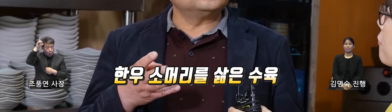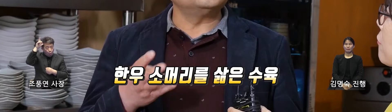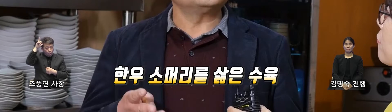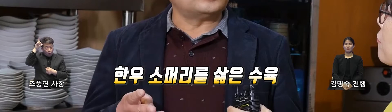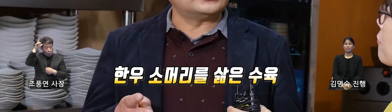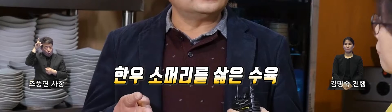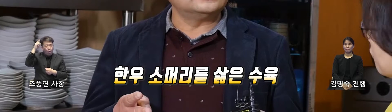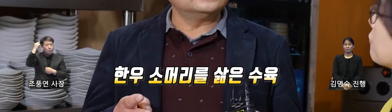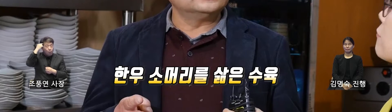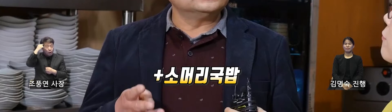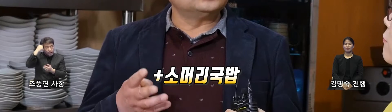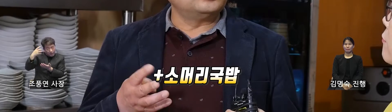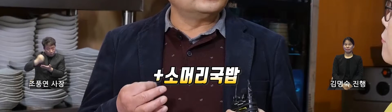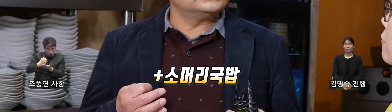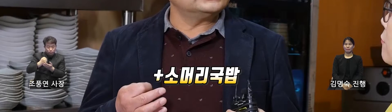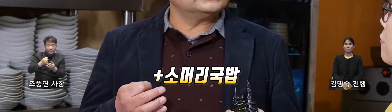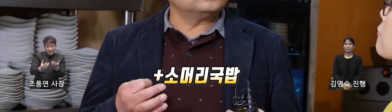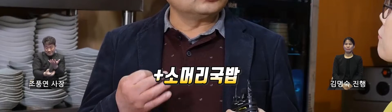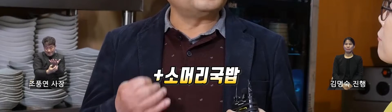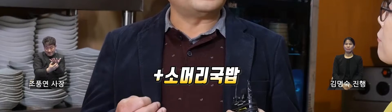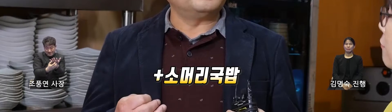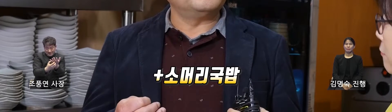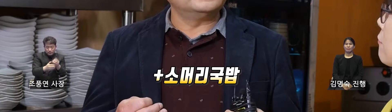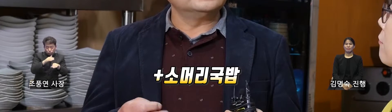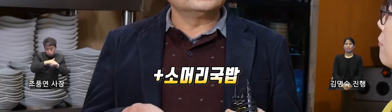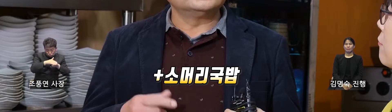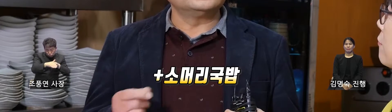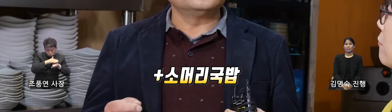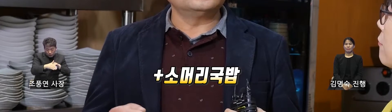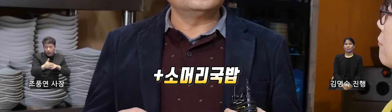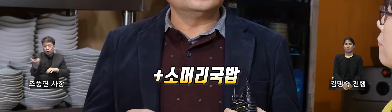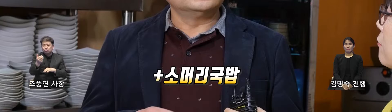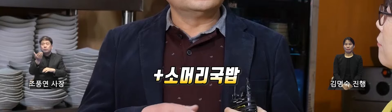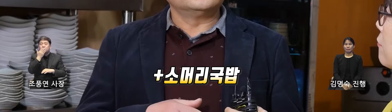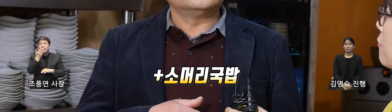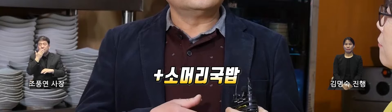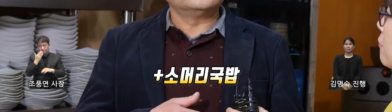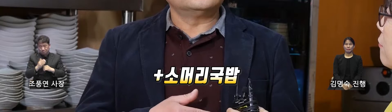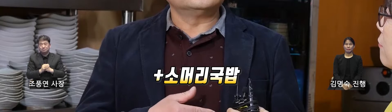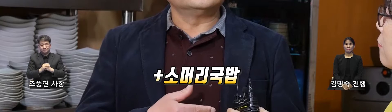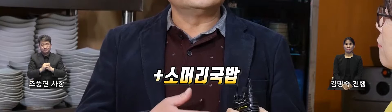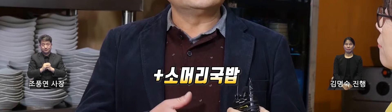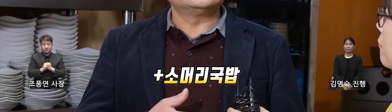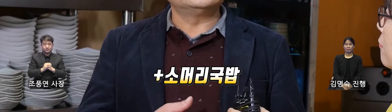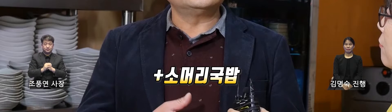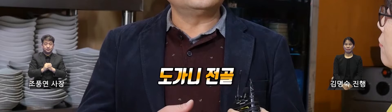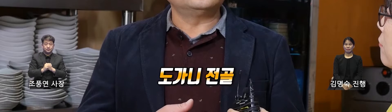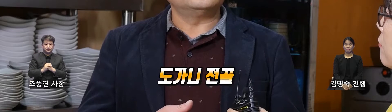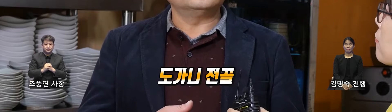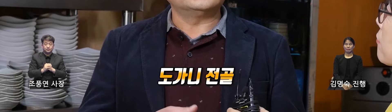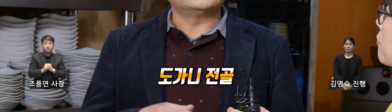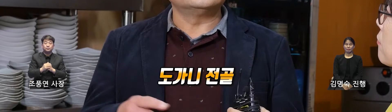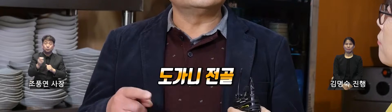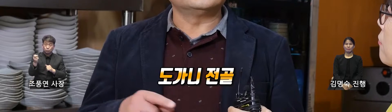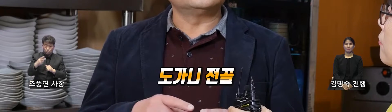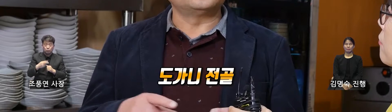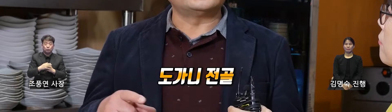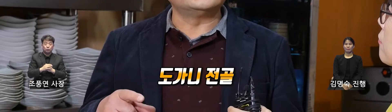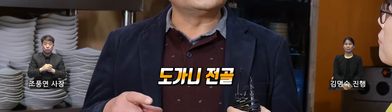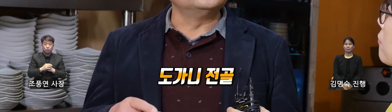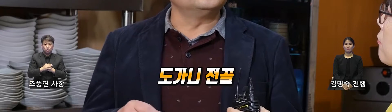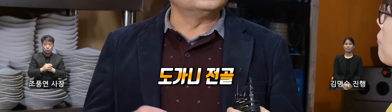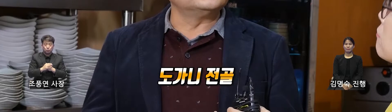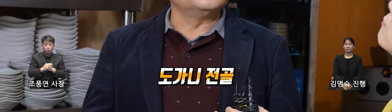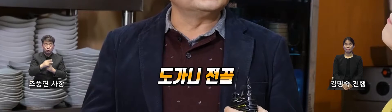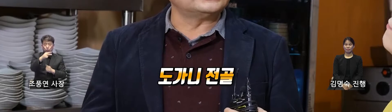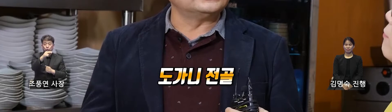한우 수육과 소머리 국밥 그리고 이제 스지로 하는 이제